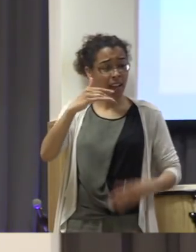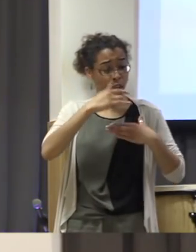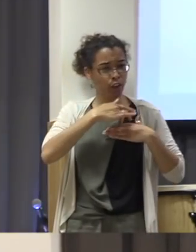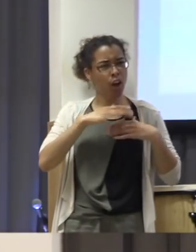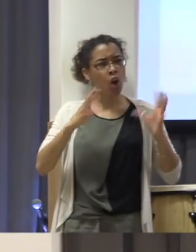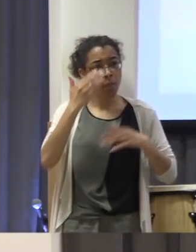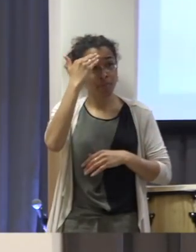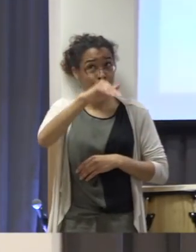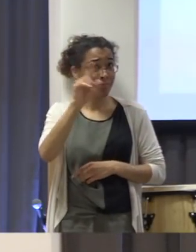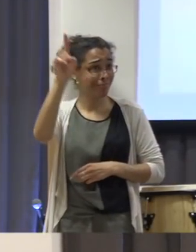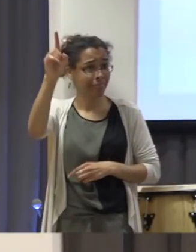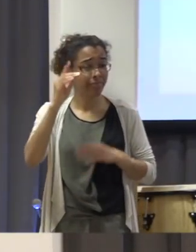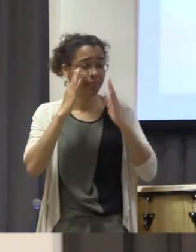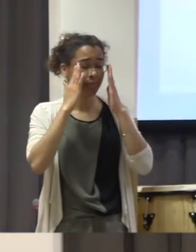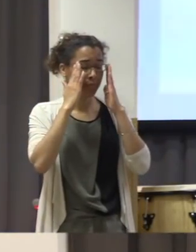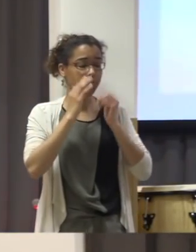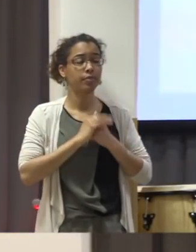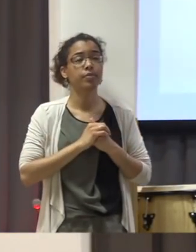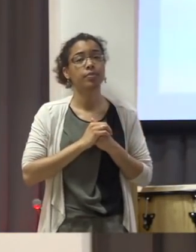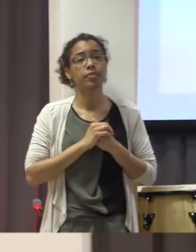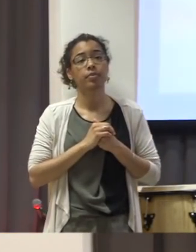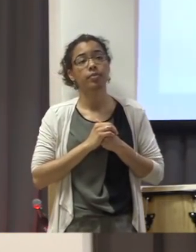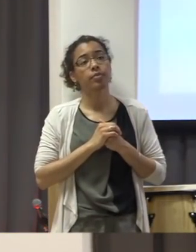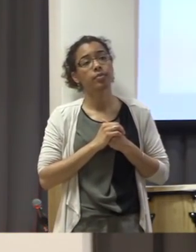cœur de ce peuple.